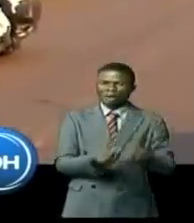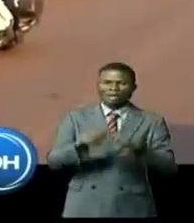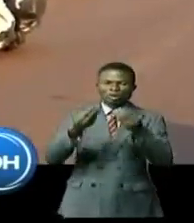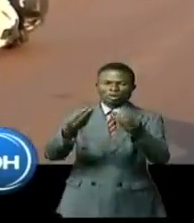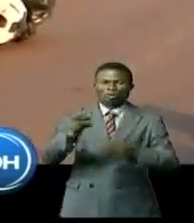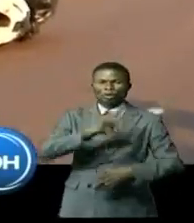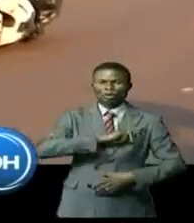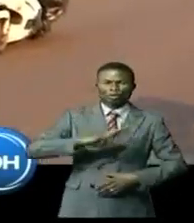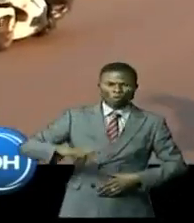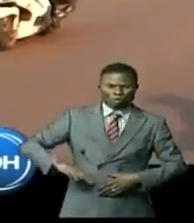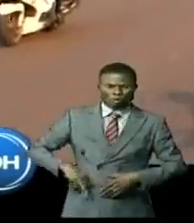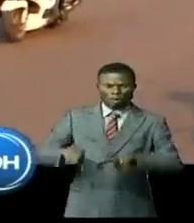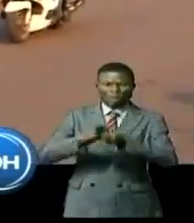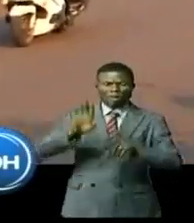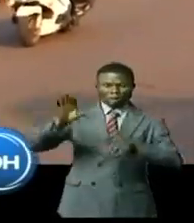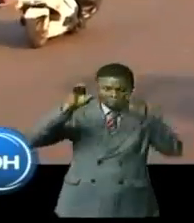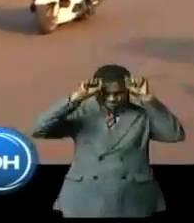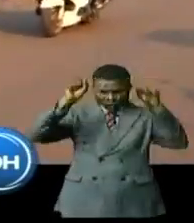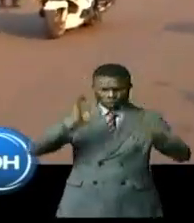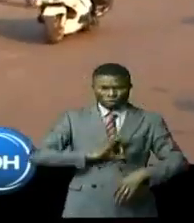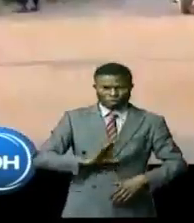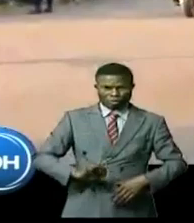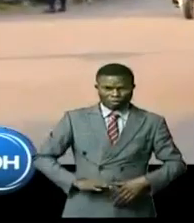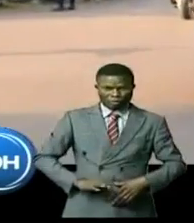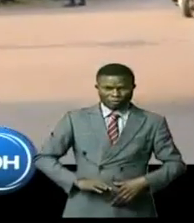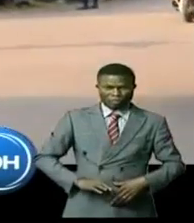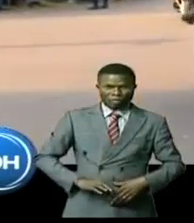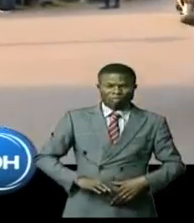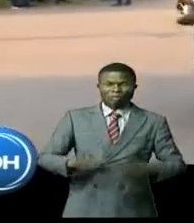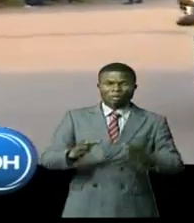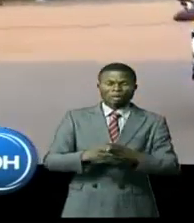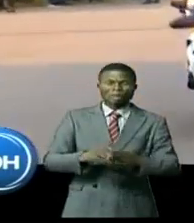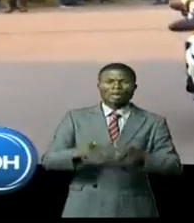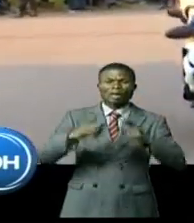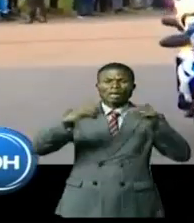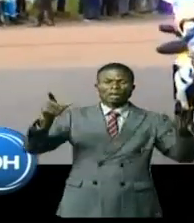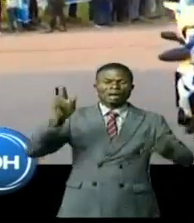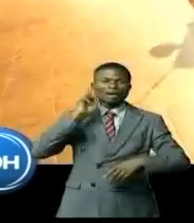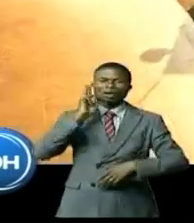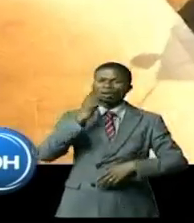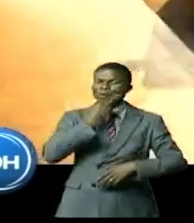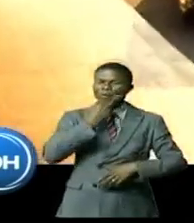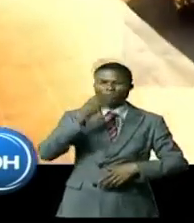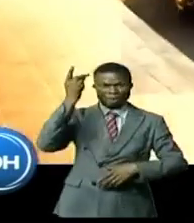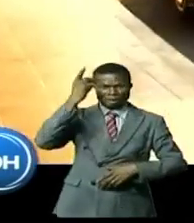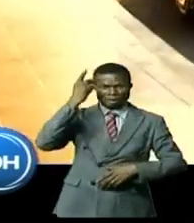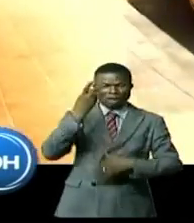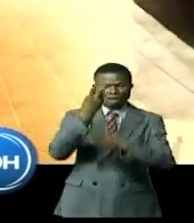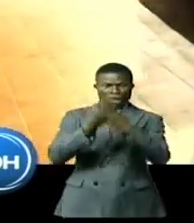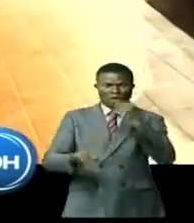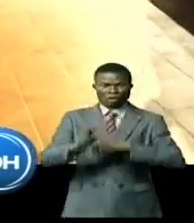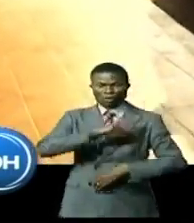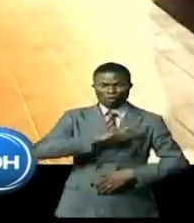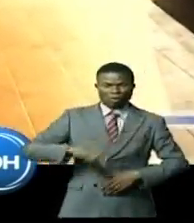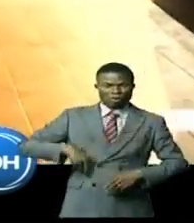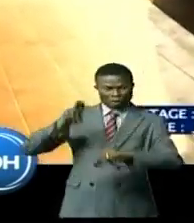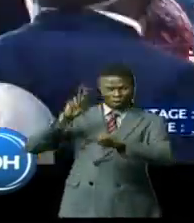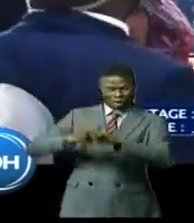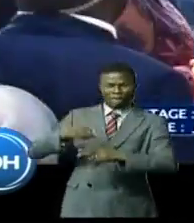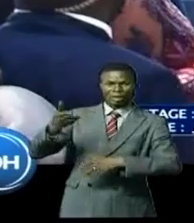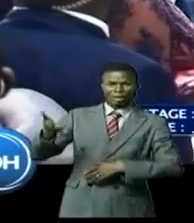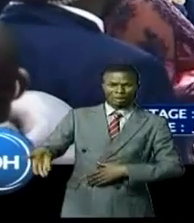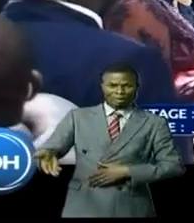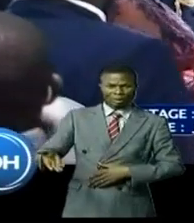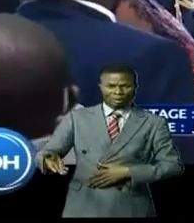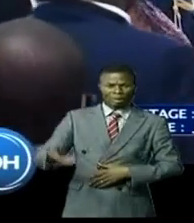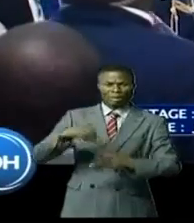roi et à son président. C'est au Pullman Grand Hôtel de Kinshasa que le couple royal a installé son quartier général. Dans